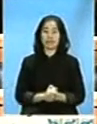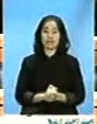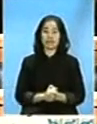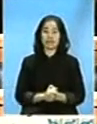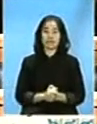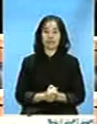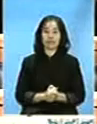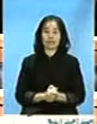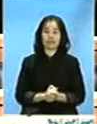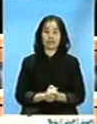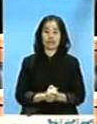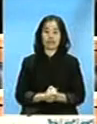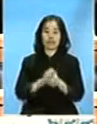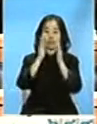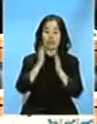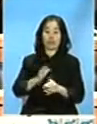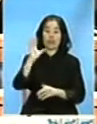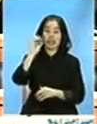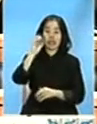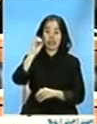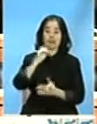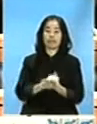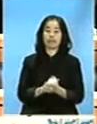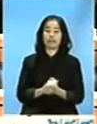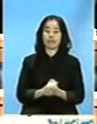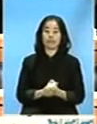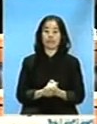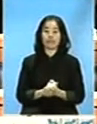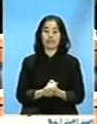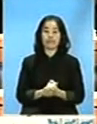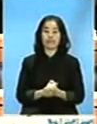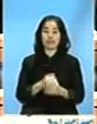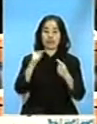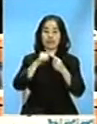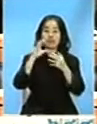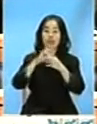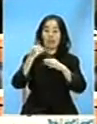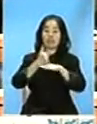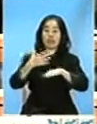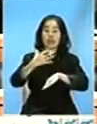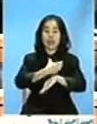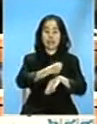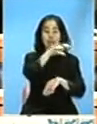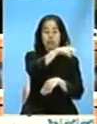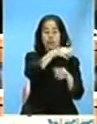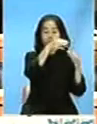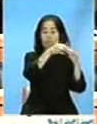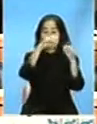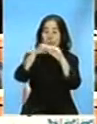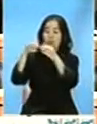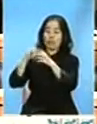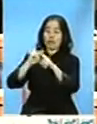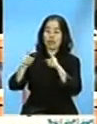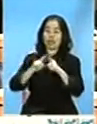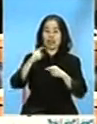า50คนเนี่ยท่านจะใช้พรรคการเมืองต่างๆเนี่ยมันคงจะลำบ